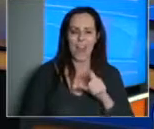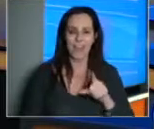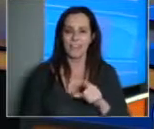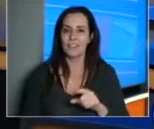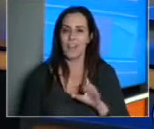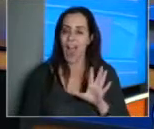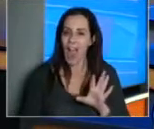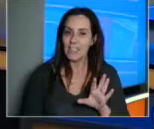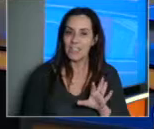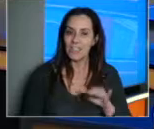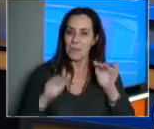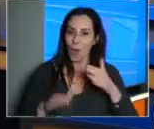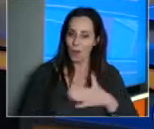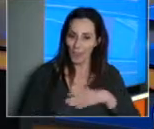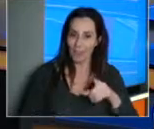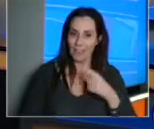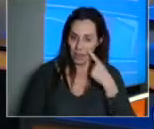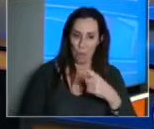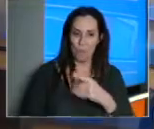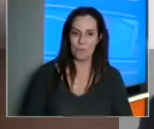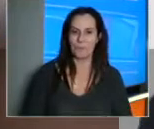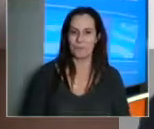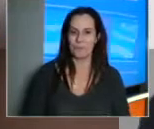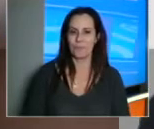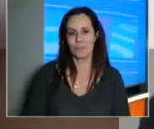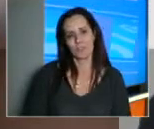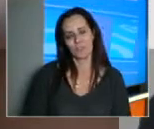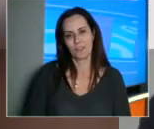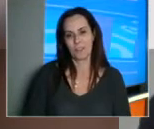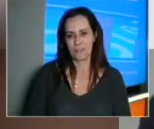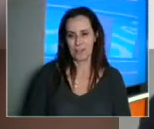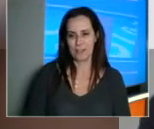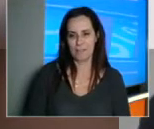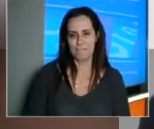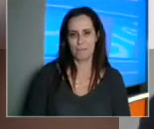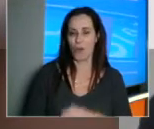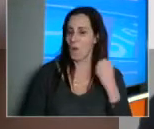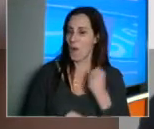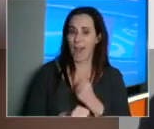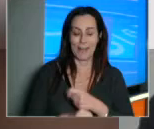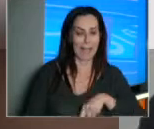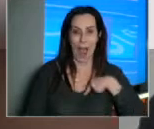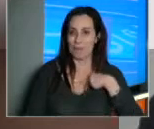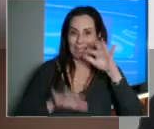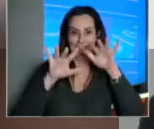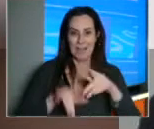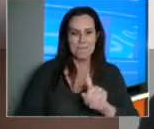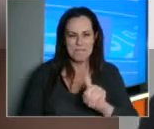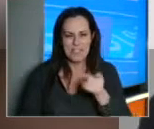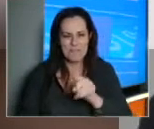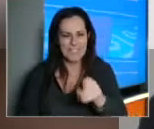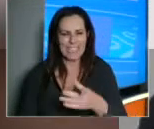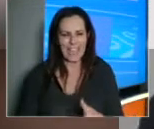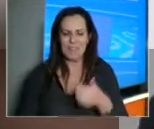מחלקה הגרפית המצטיינת בברכות לחג הוא יעקב בן סעדון. תכף תראי את הברכה שלו לחג, אני בטוח שהוא עבד עליה הרבה מאוד. אתה רוצה לספר לציבור מי זה יעקב